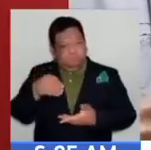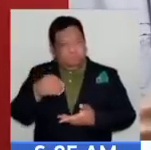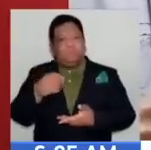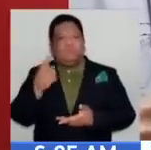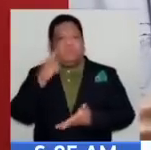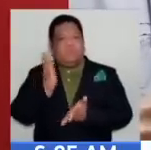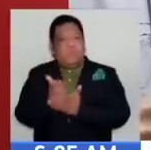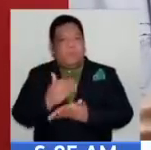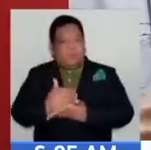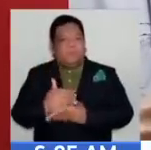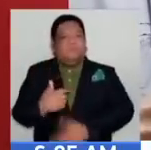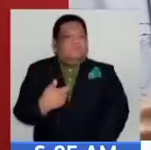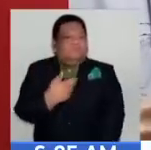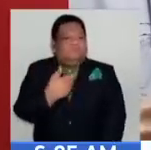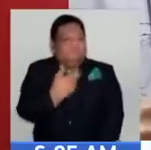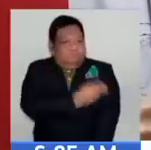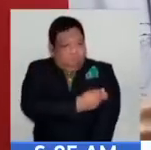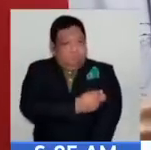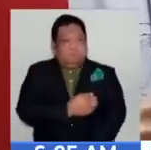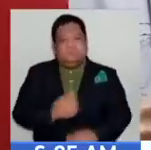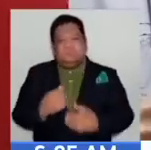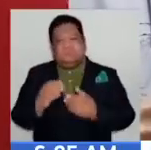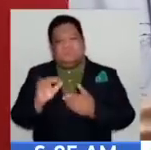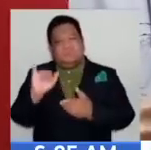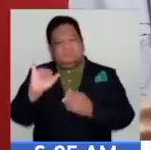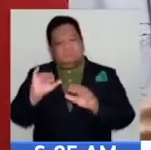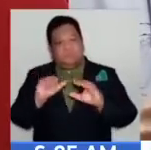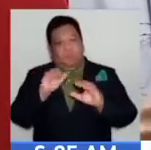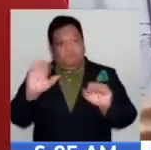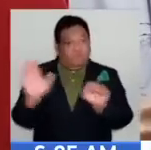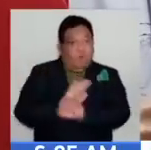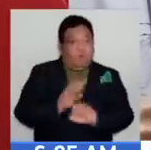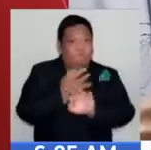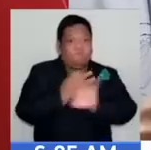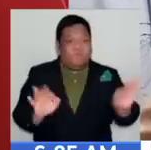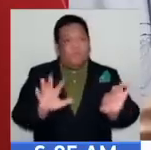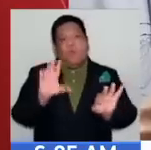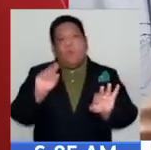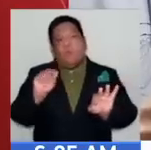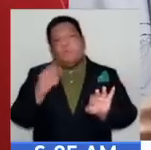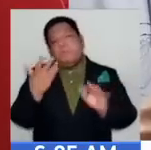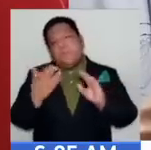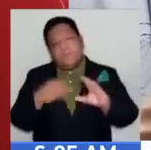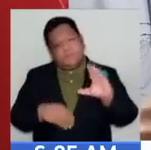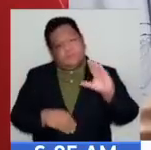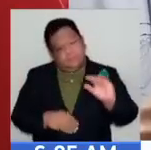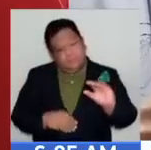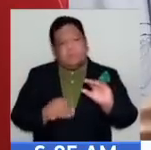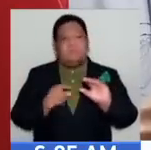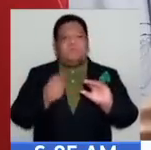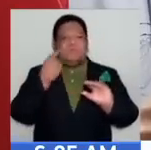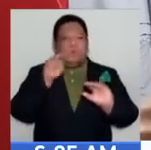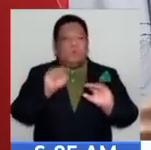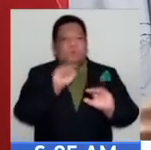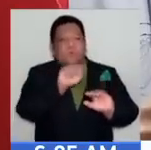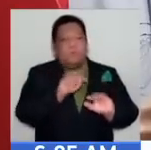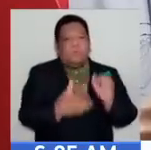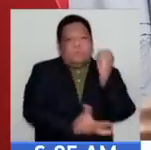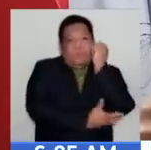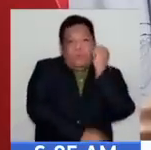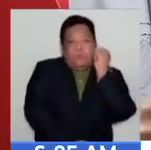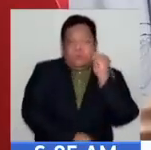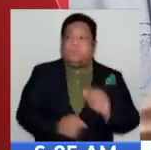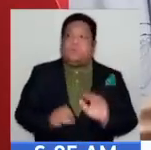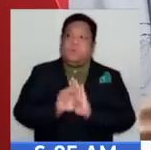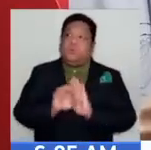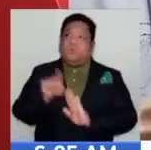na i-subsidize na lamang itong bakuna para sa mga mahihirap. Doon naman who can afford these vaccines, eh